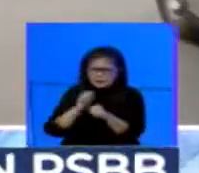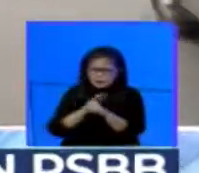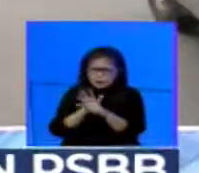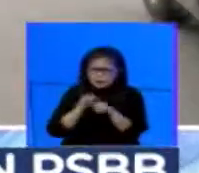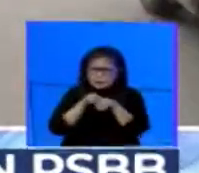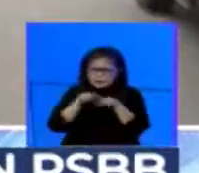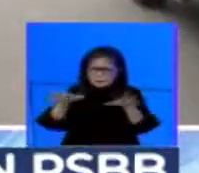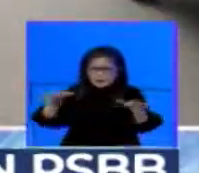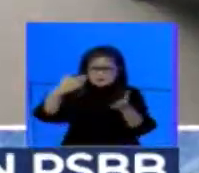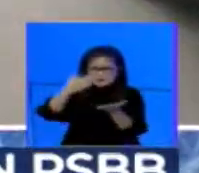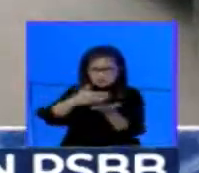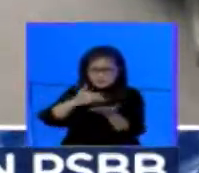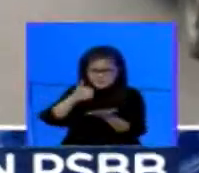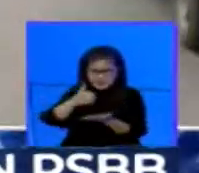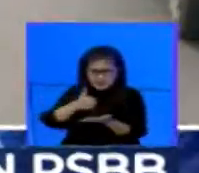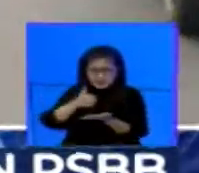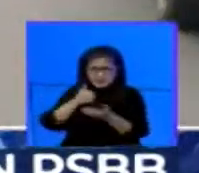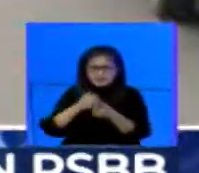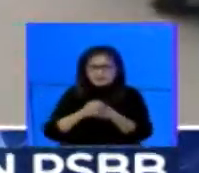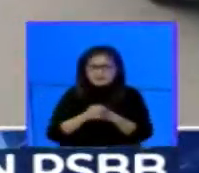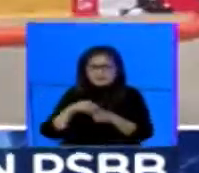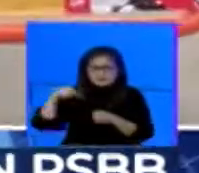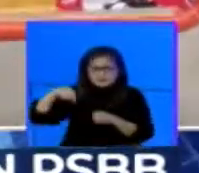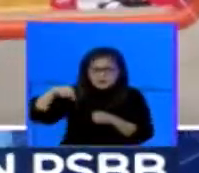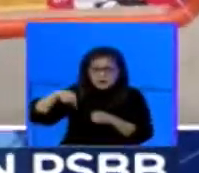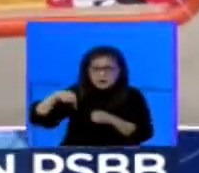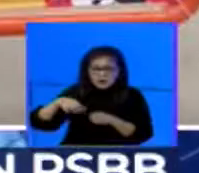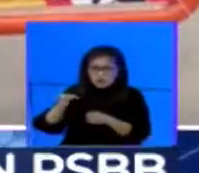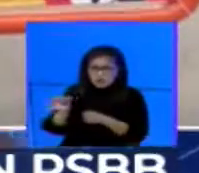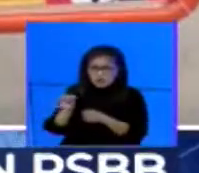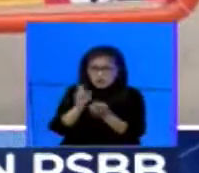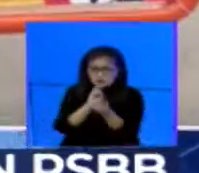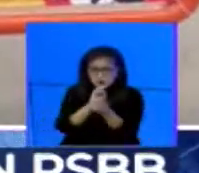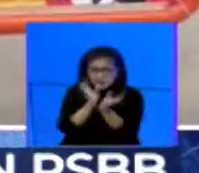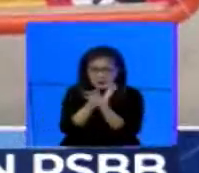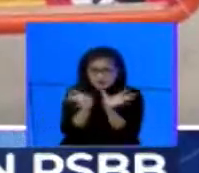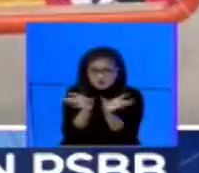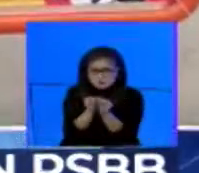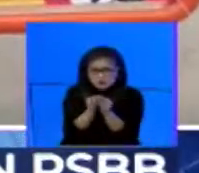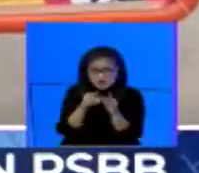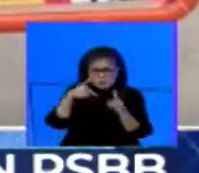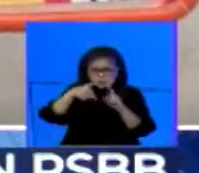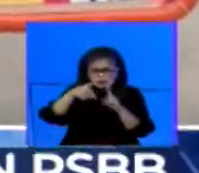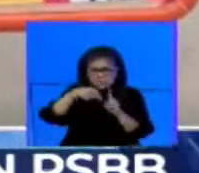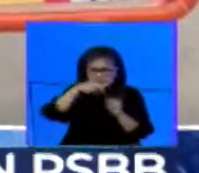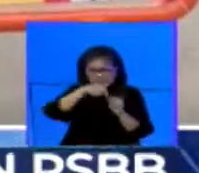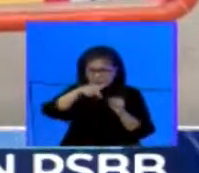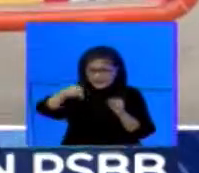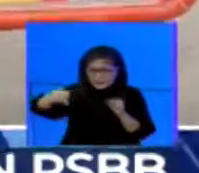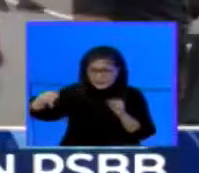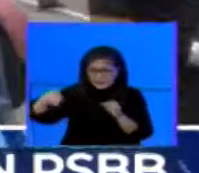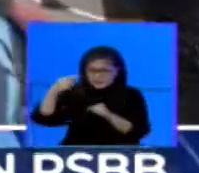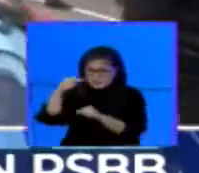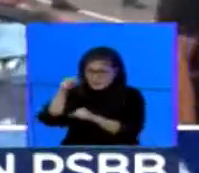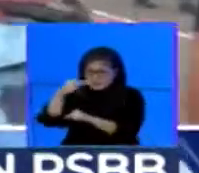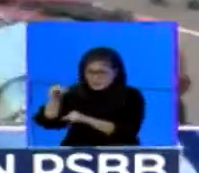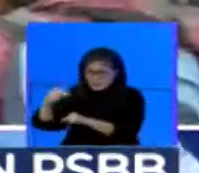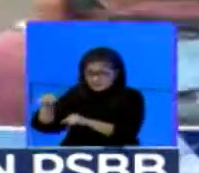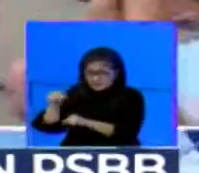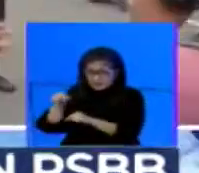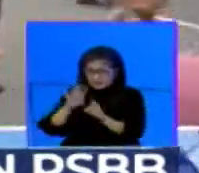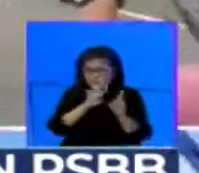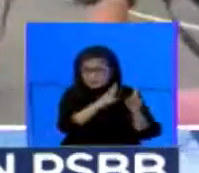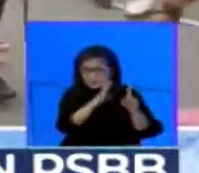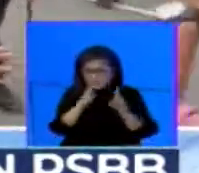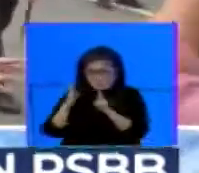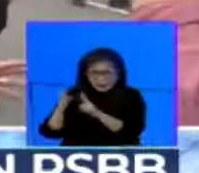pemirsa bahwa hingga saat ini di Kota Surabaya sendiri ada 17.10 in 14 diantaranya adalah cheque yang berada berada di